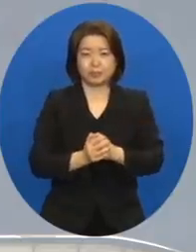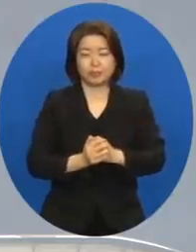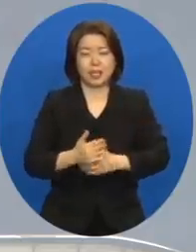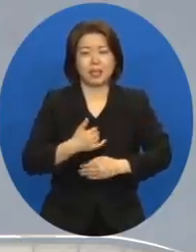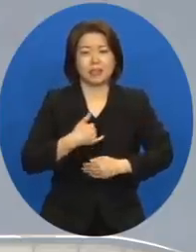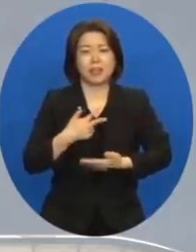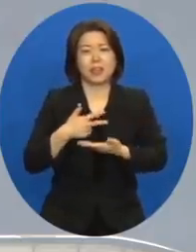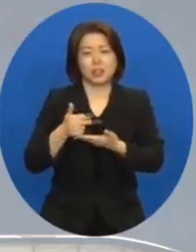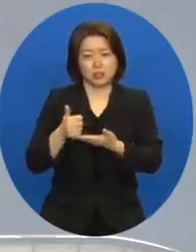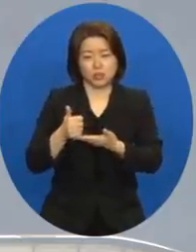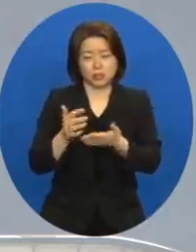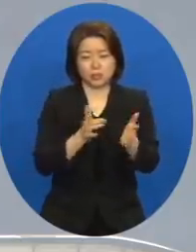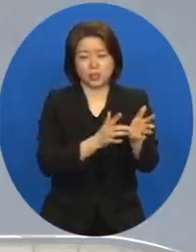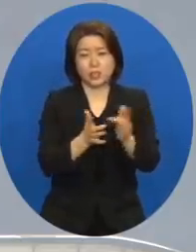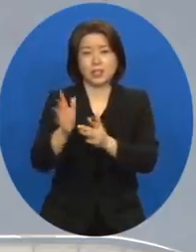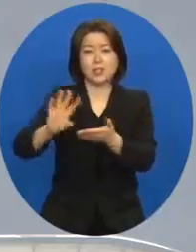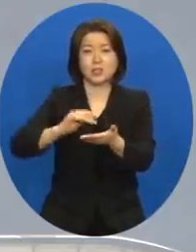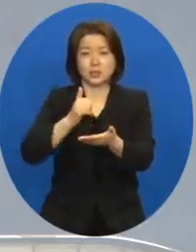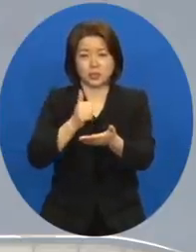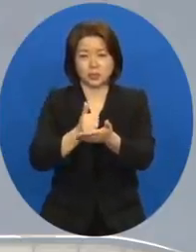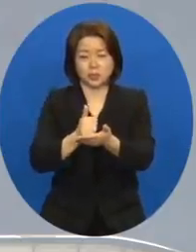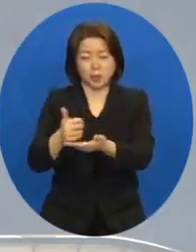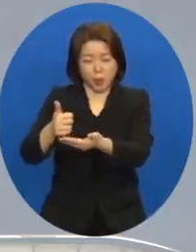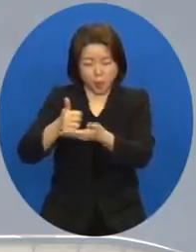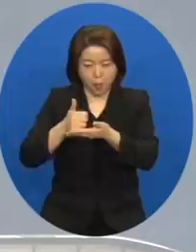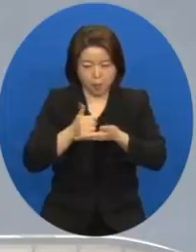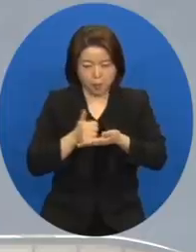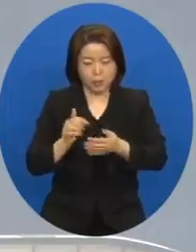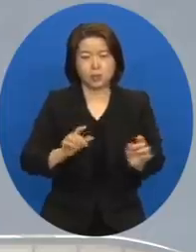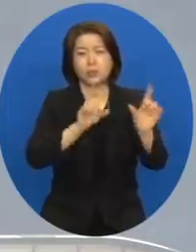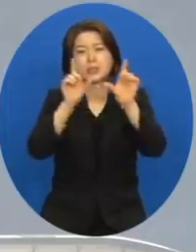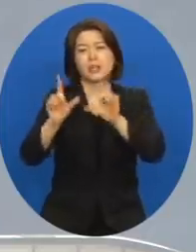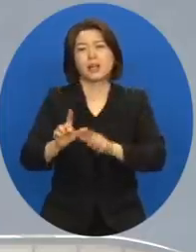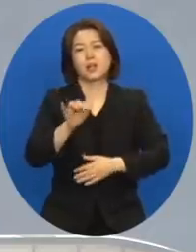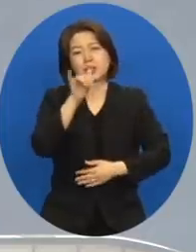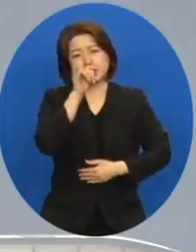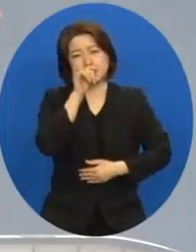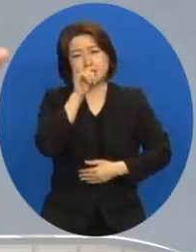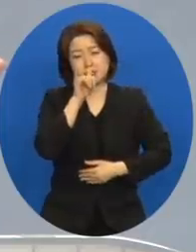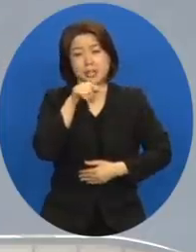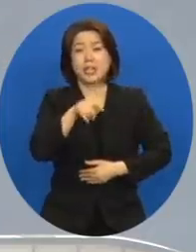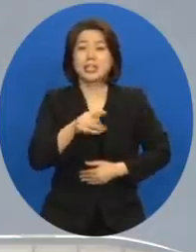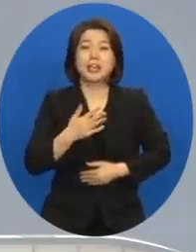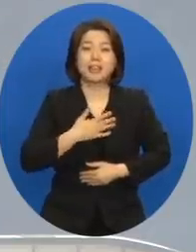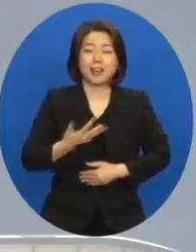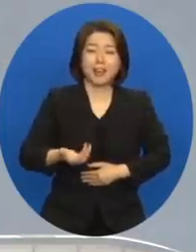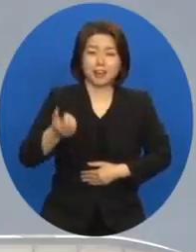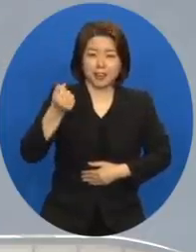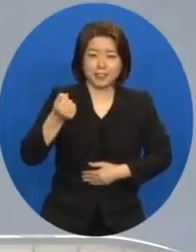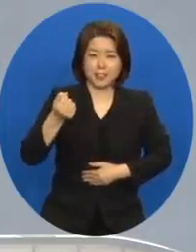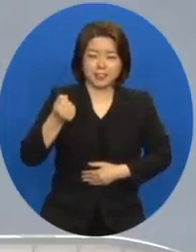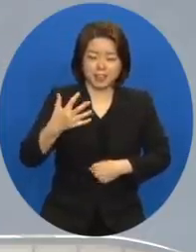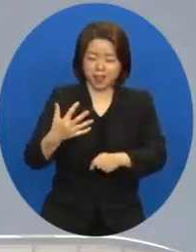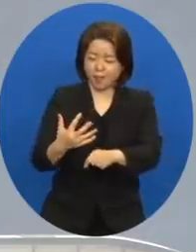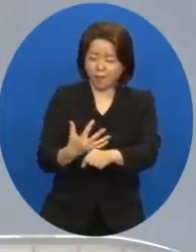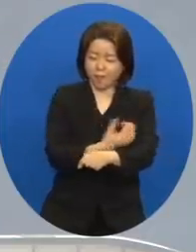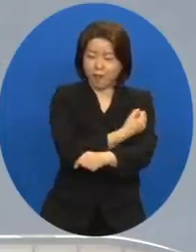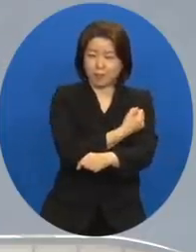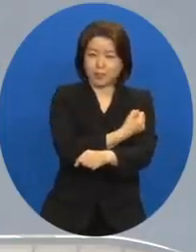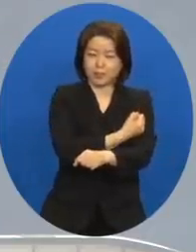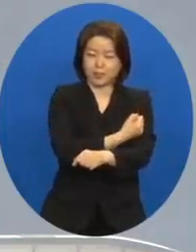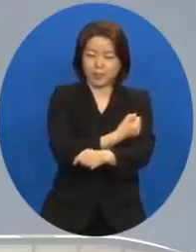나의 예수님 예수 그리스도를 보시고 살고 있습니다 이것이 내가 가지고 있는 엄청난